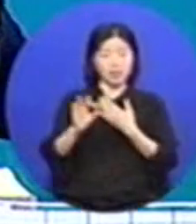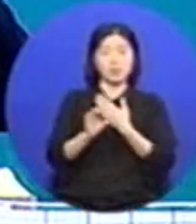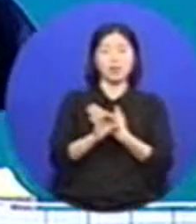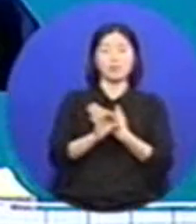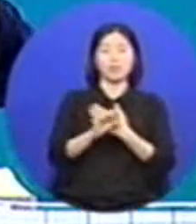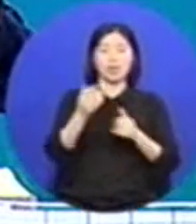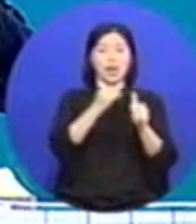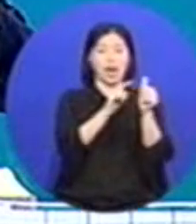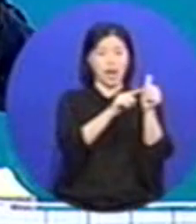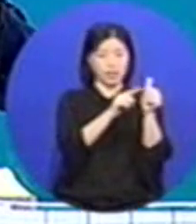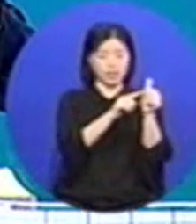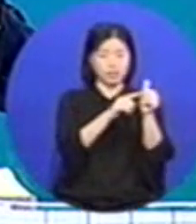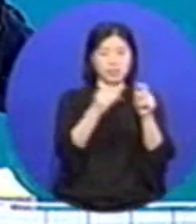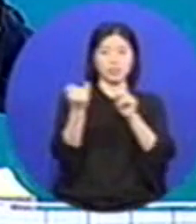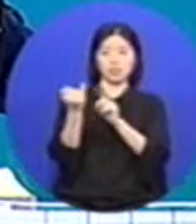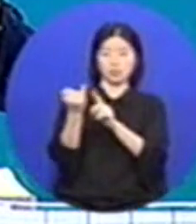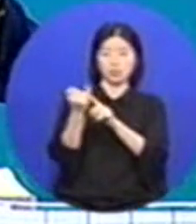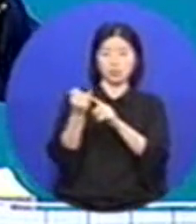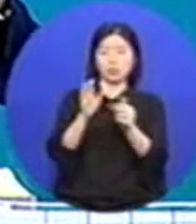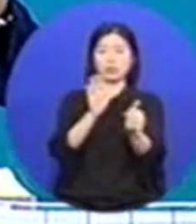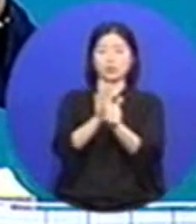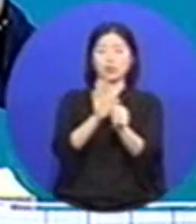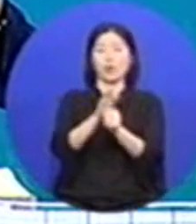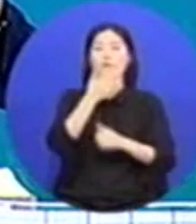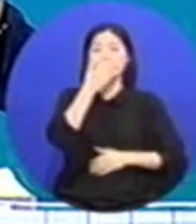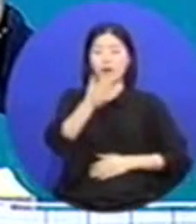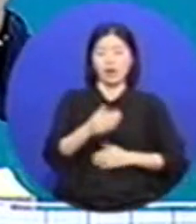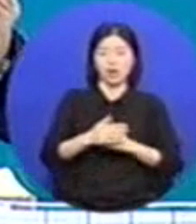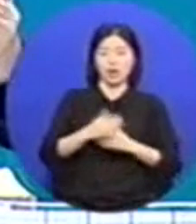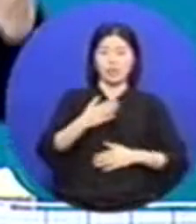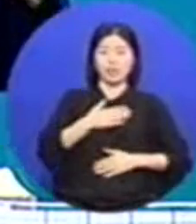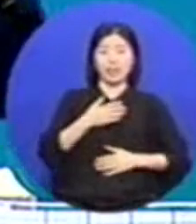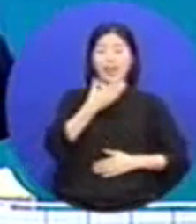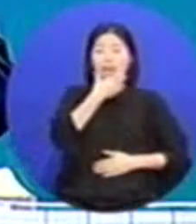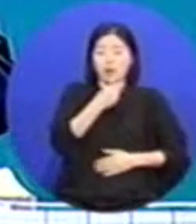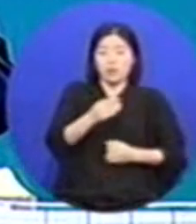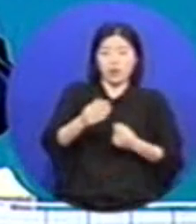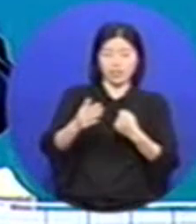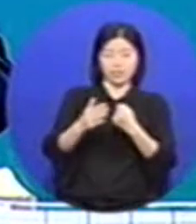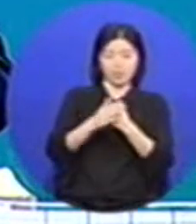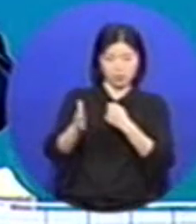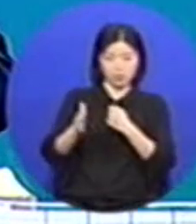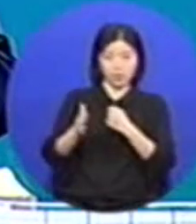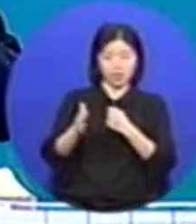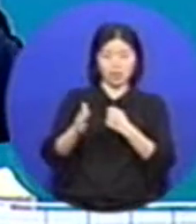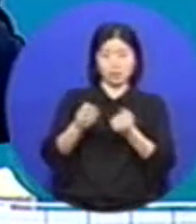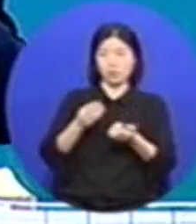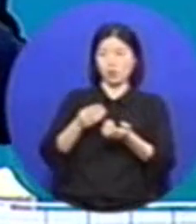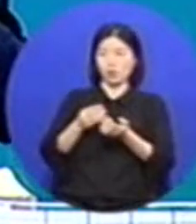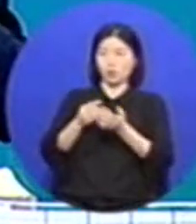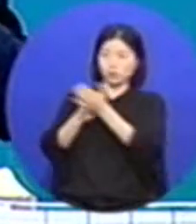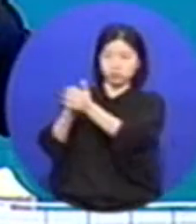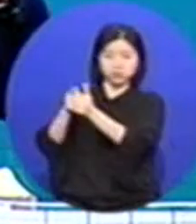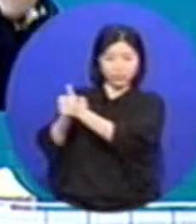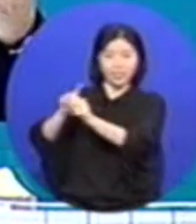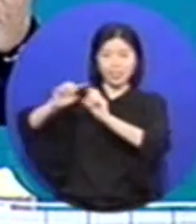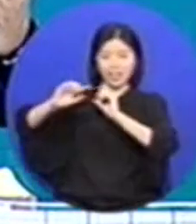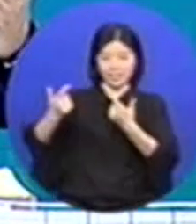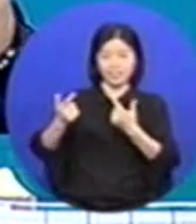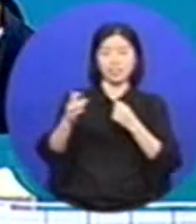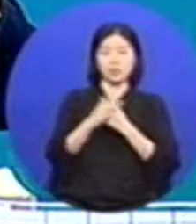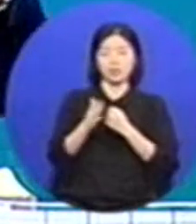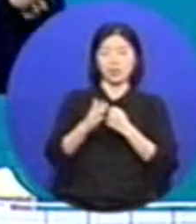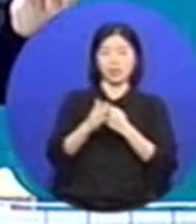내가 도와줄 수 있어요 내가 행복하니까 요구하지 않으니까 비로서 내가 아내를